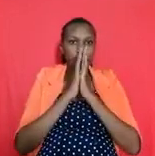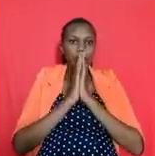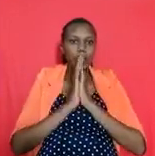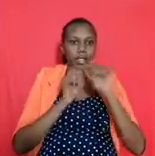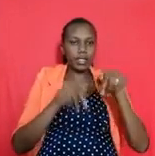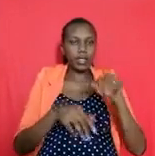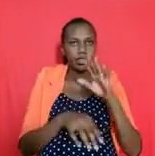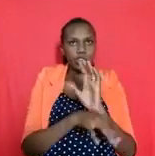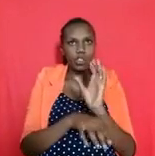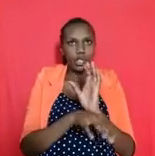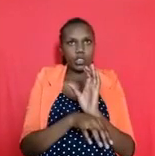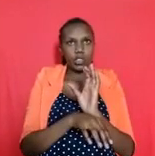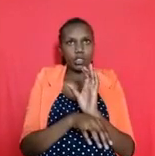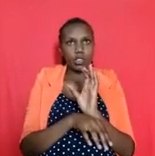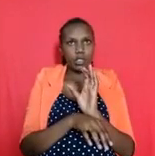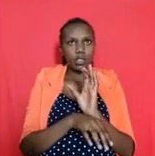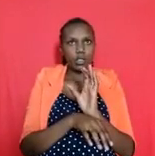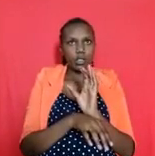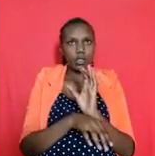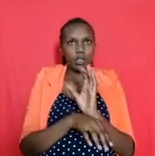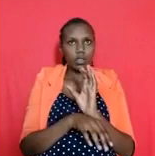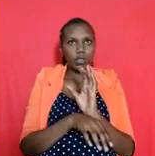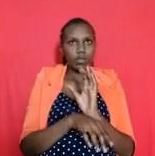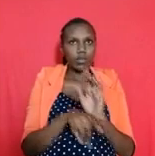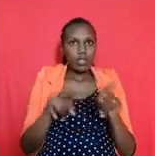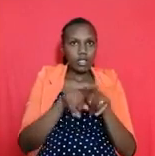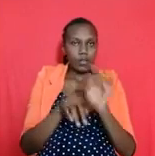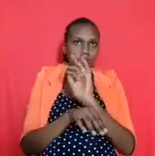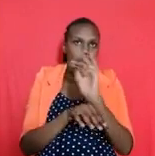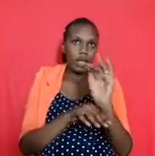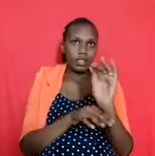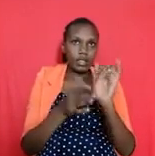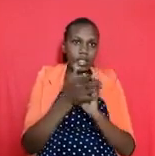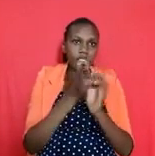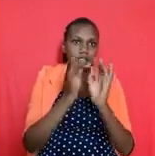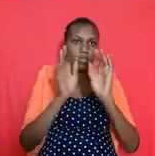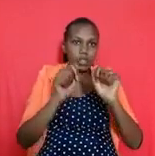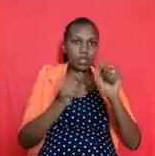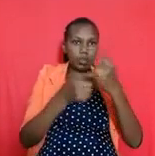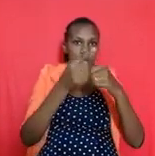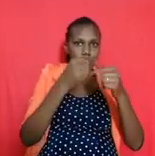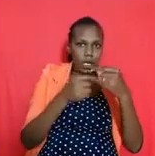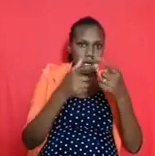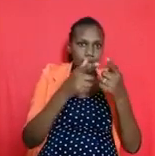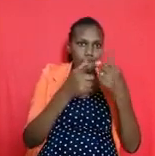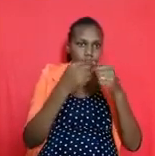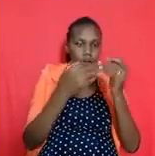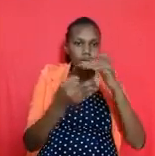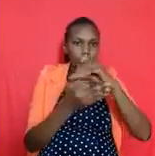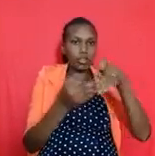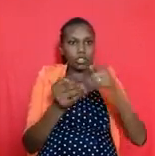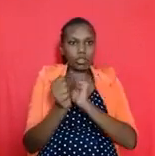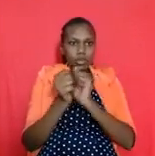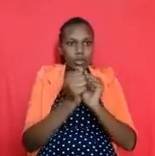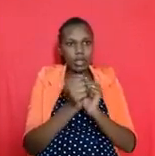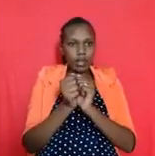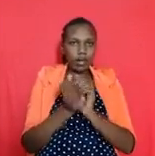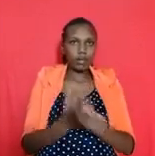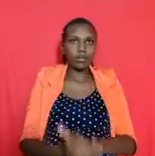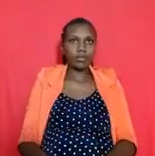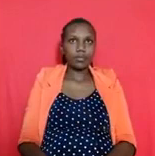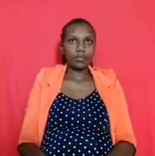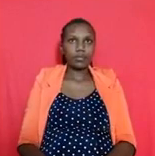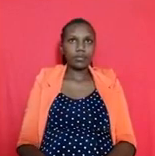gũkũ kanitha-inĩ, na nĩ mũkũrio arĩa mũngĩhota gũka mũke tũnyitanĩre hamwe tũhote kũhoya